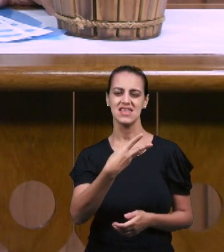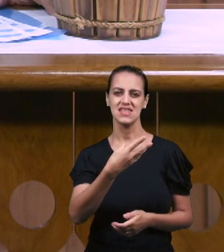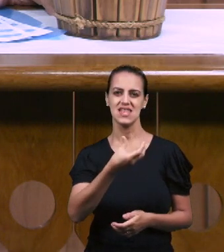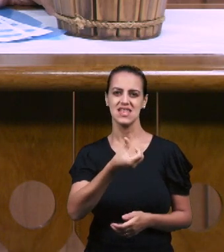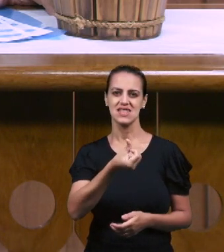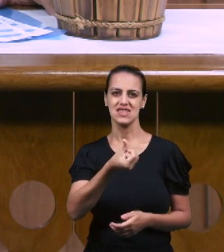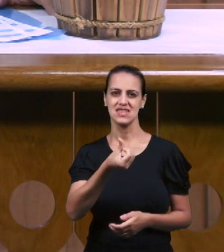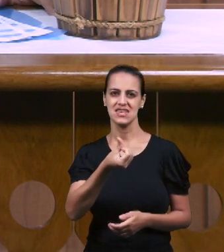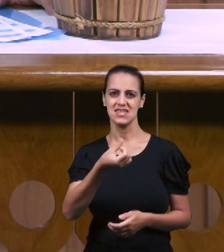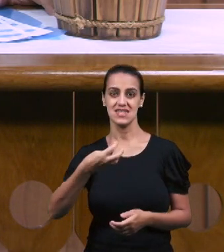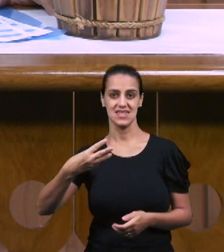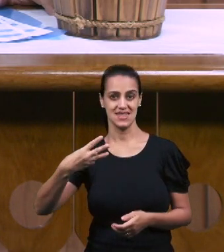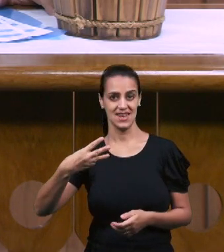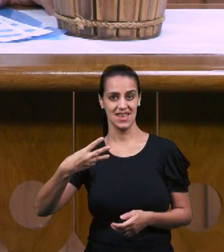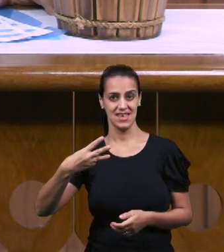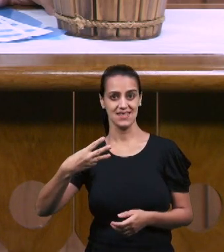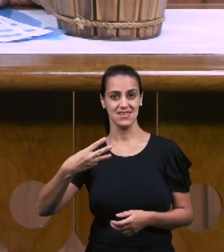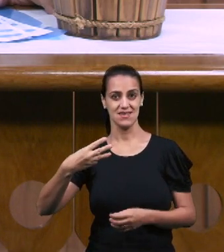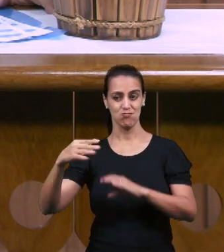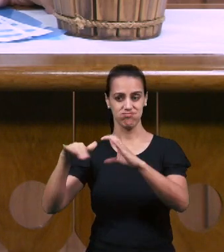360,